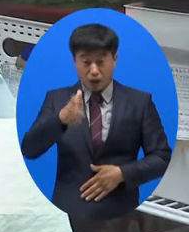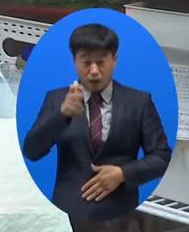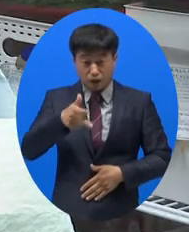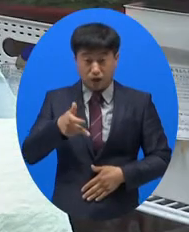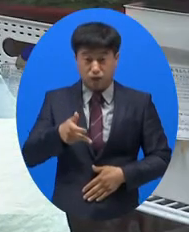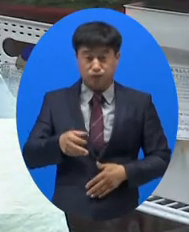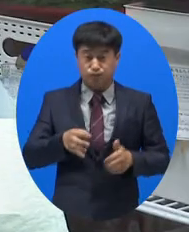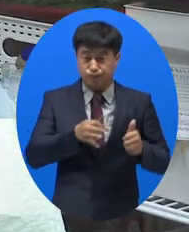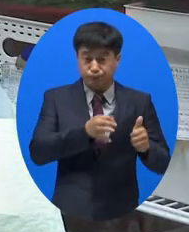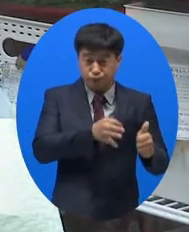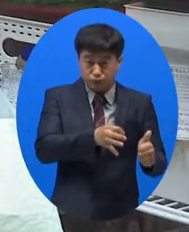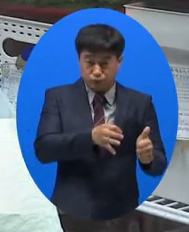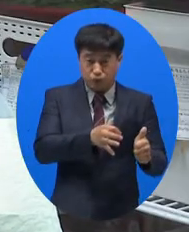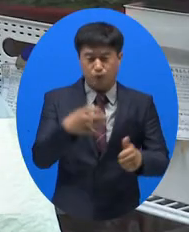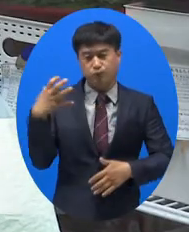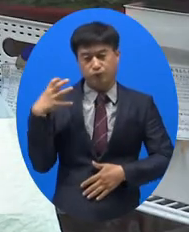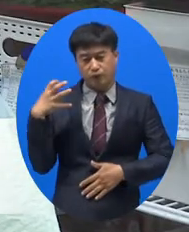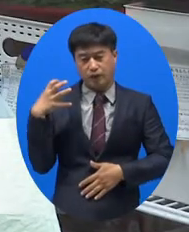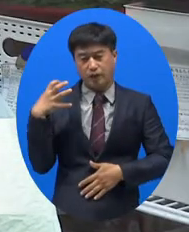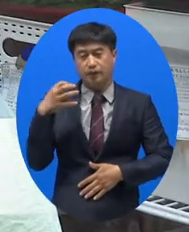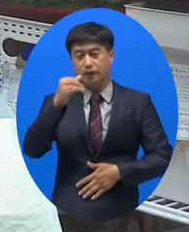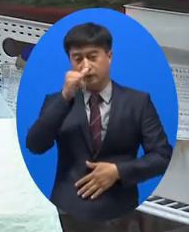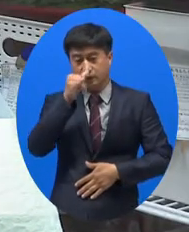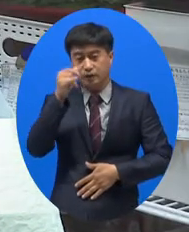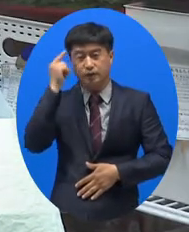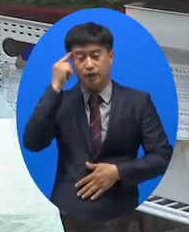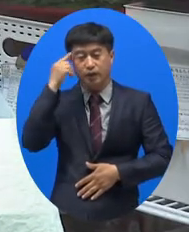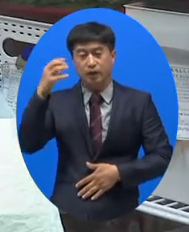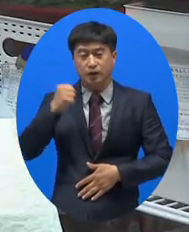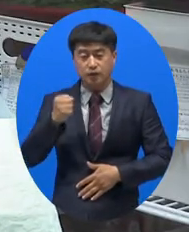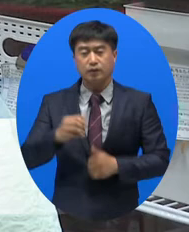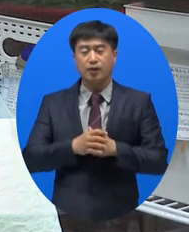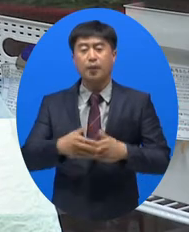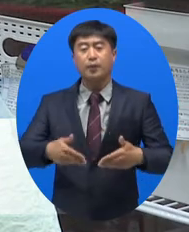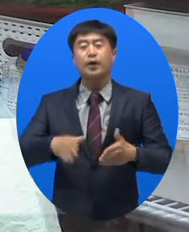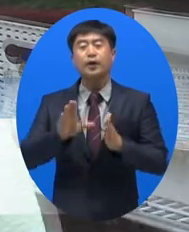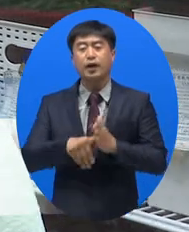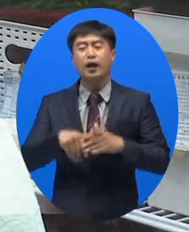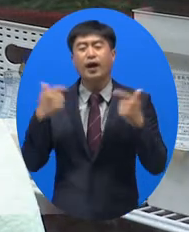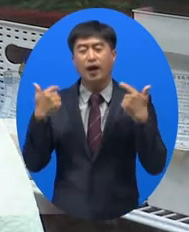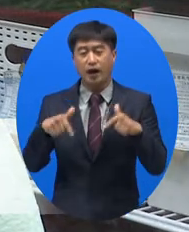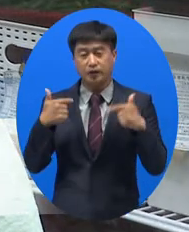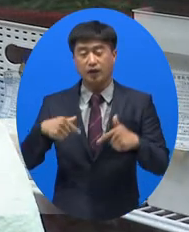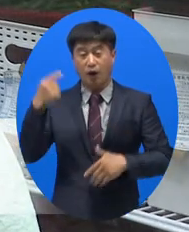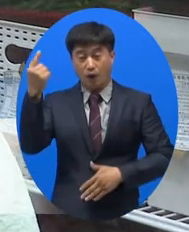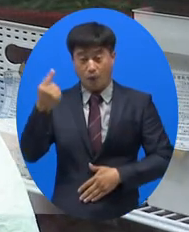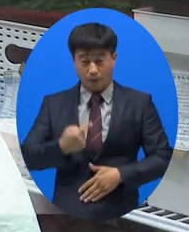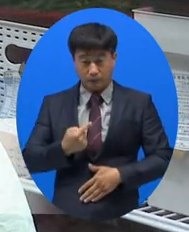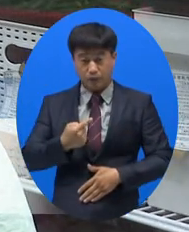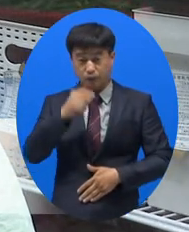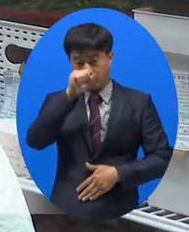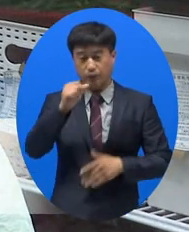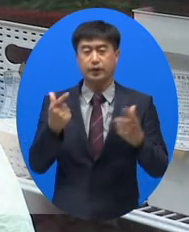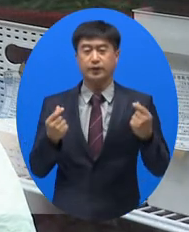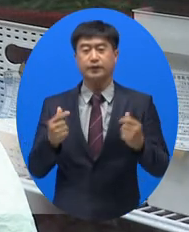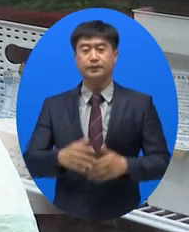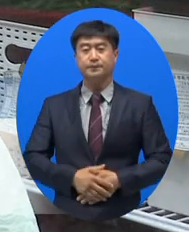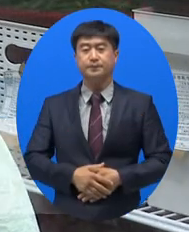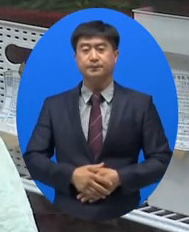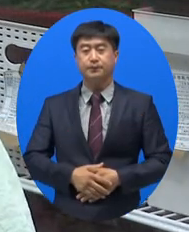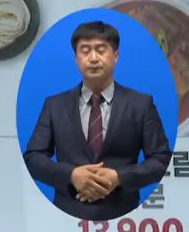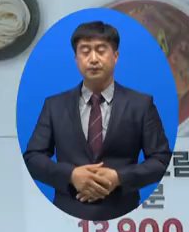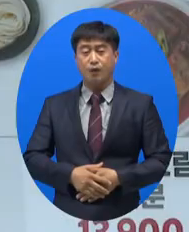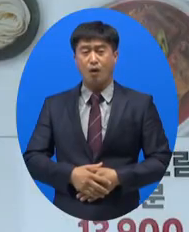이렇게 카드를 제시를 해야 된다는 부분에서 부담을 느낄 수 있다 생각해서 필요할 땐 언제든지 마음 편히